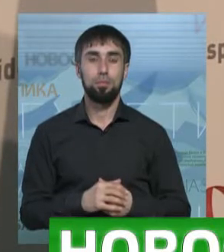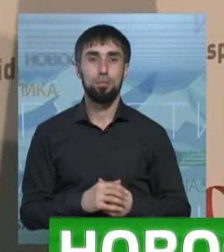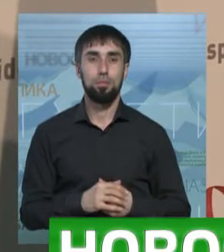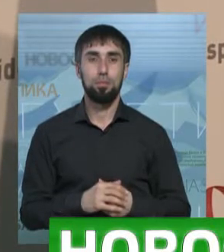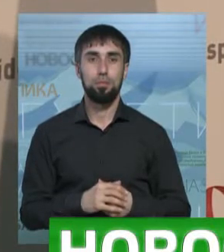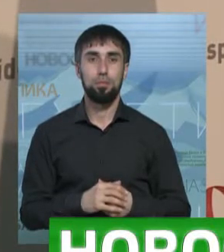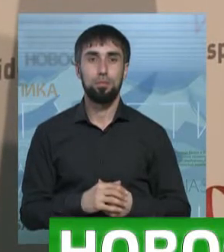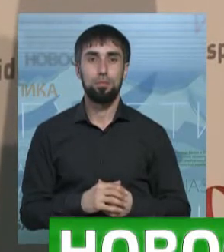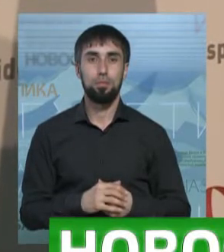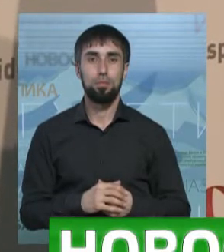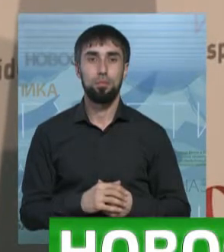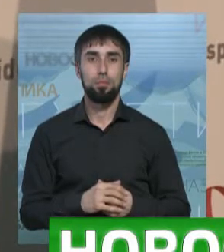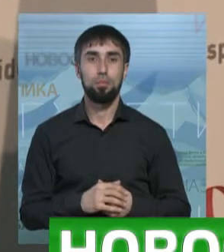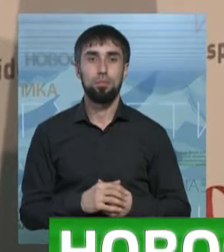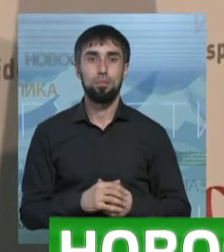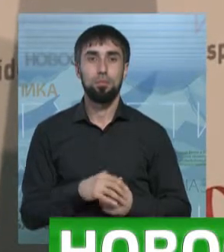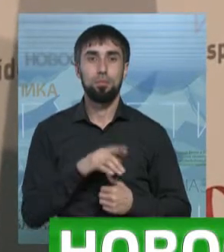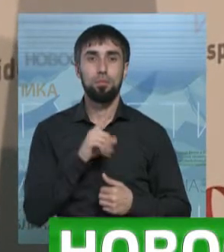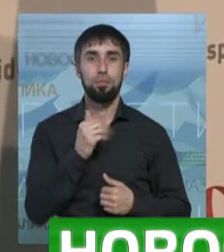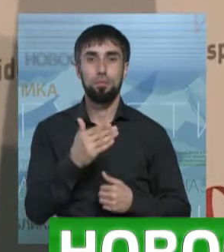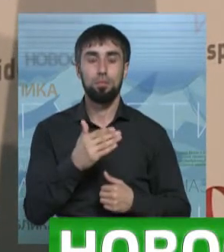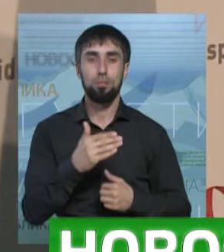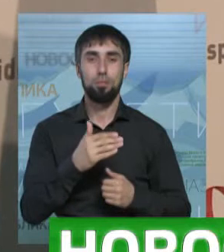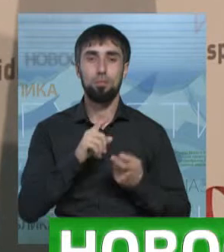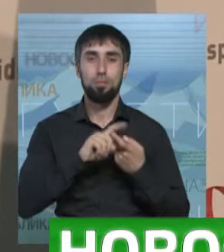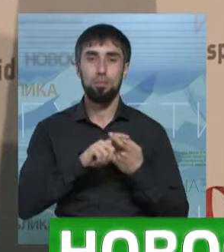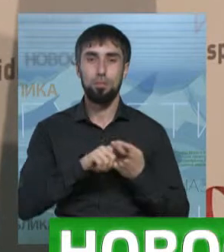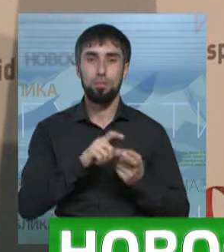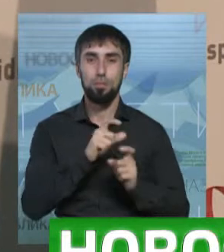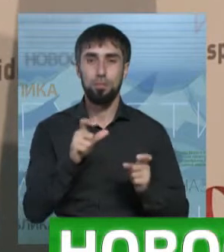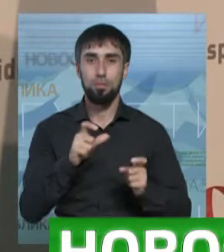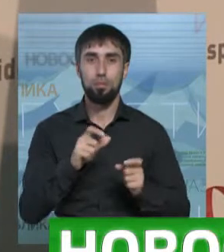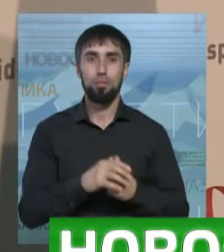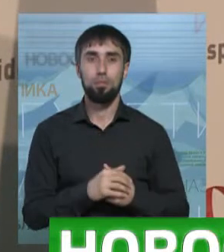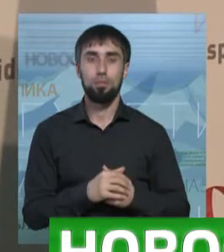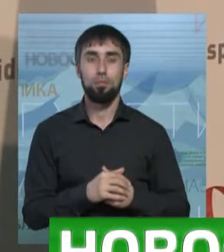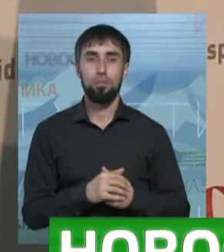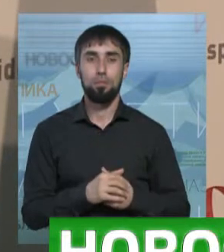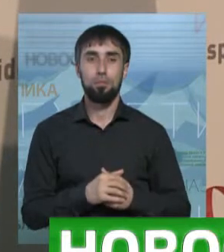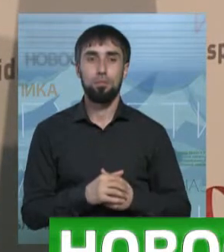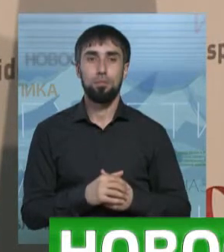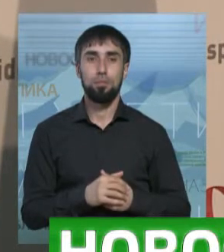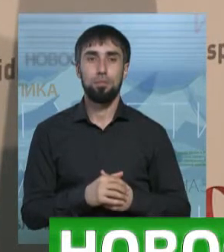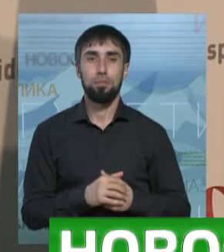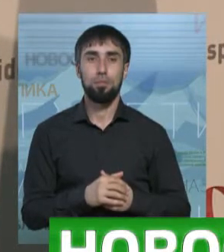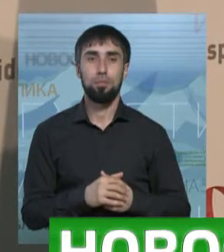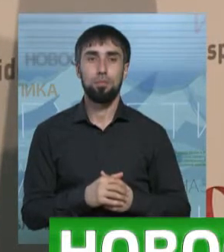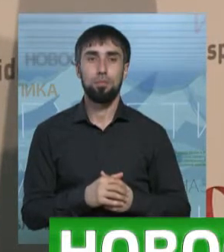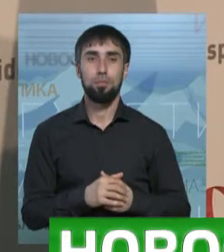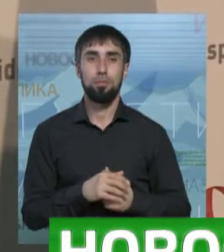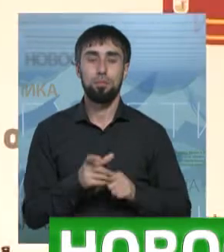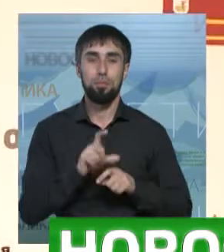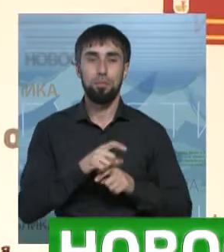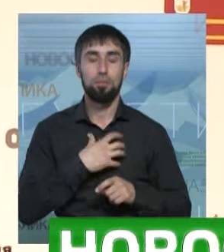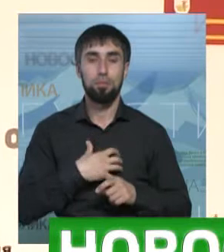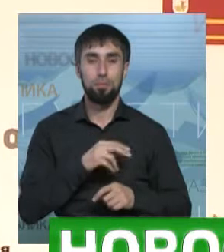на раннем этапе заболевания, инфицирования, является очень важным